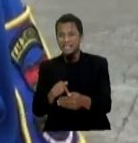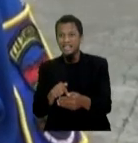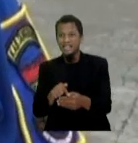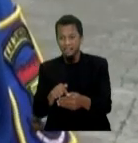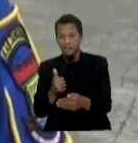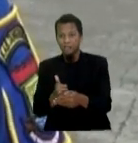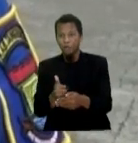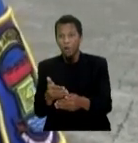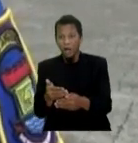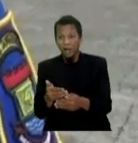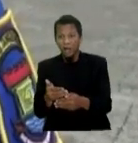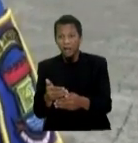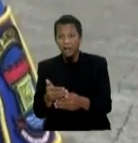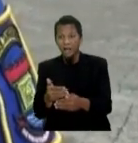pabrik.